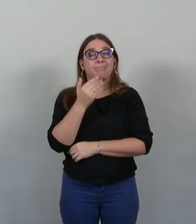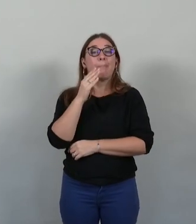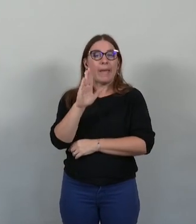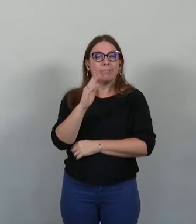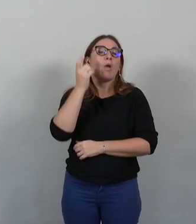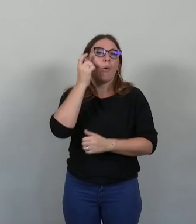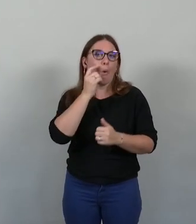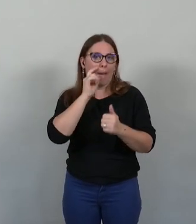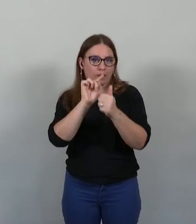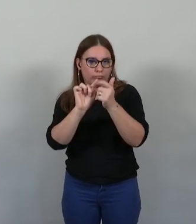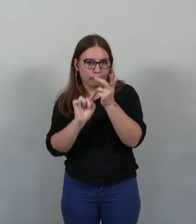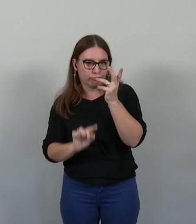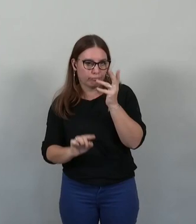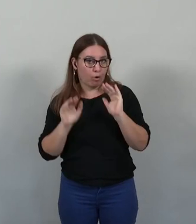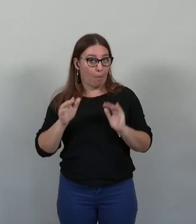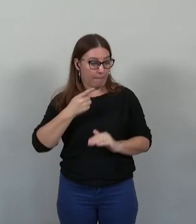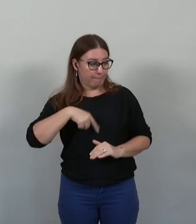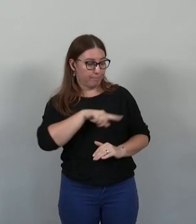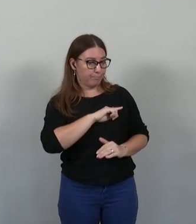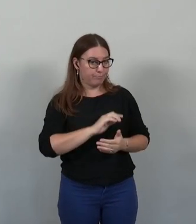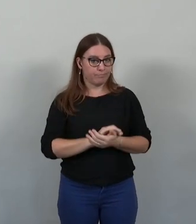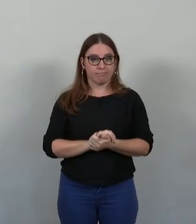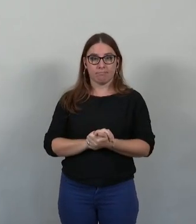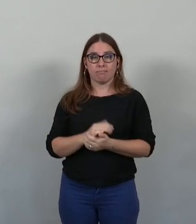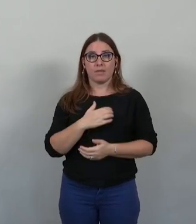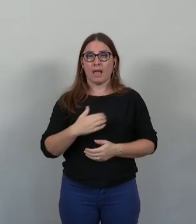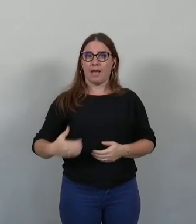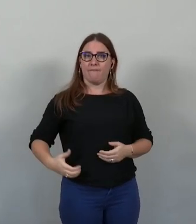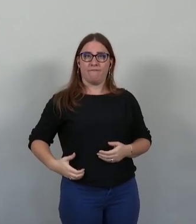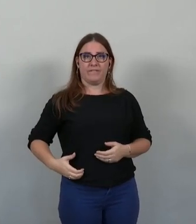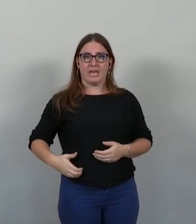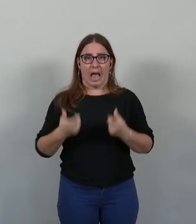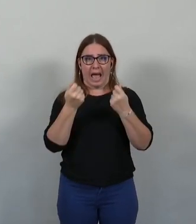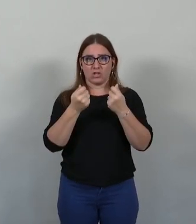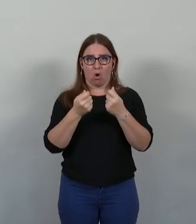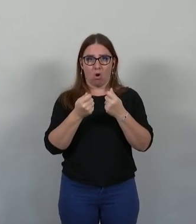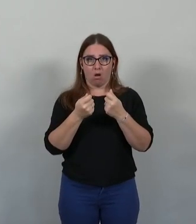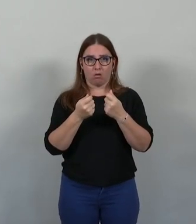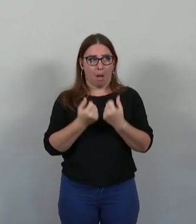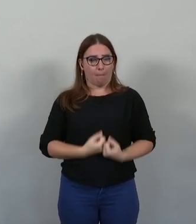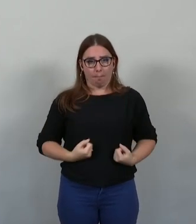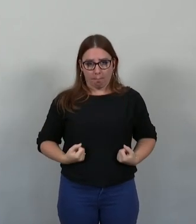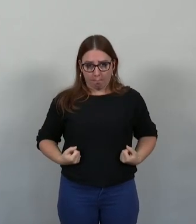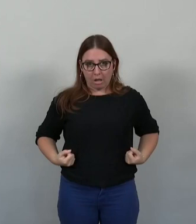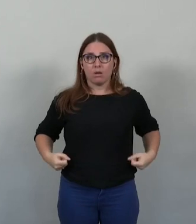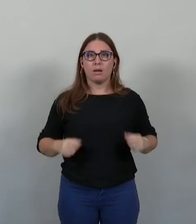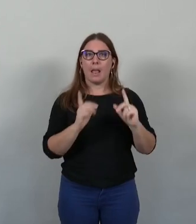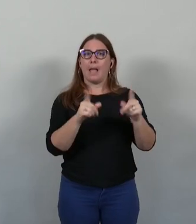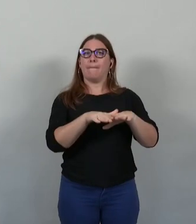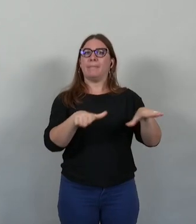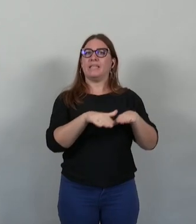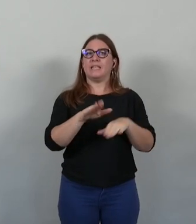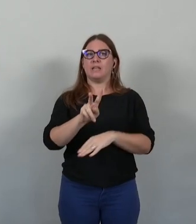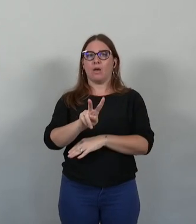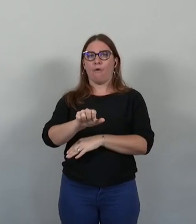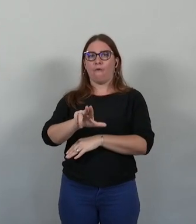remarques de notre part dans une ville financièrement exangue dans laquelle avec la fermeture de la piscine vos cançons on ne voit pas